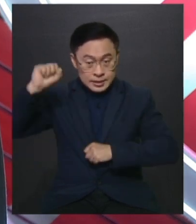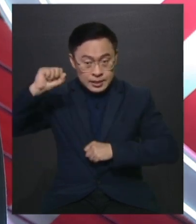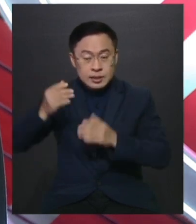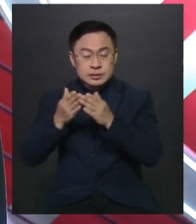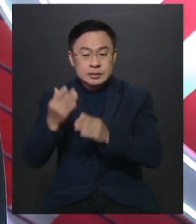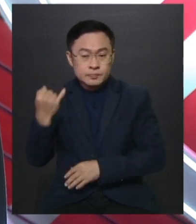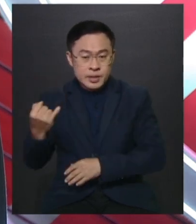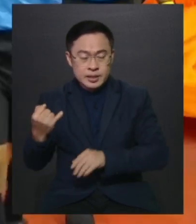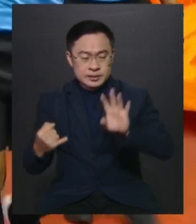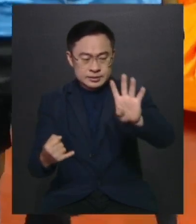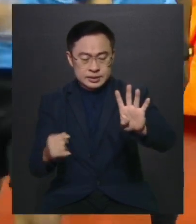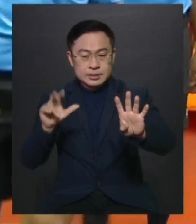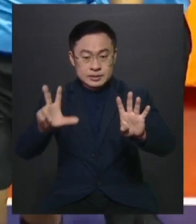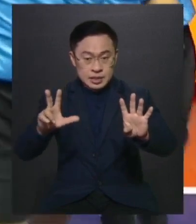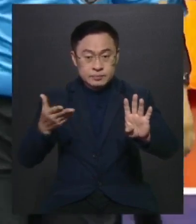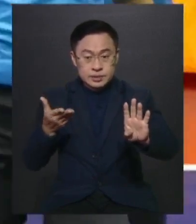ประตูต่อ 3ค่ะ